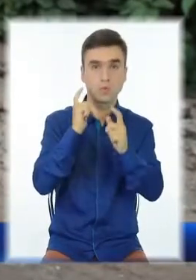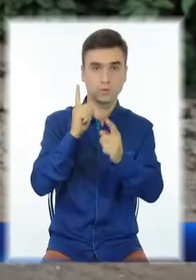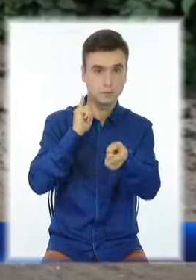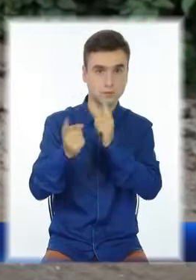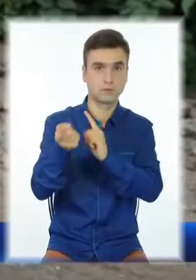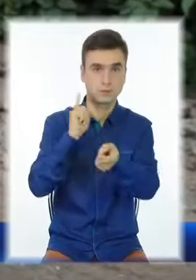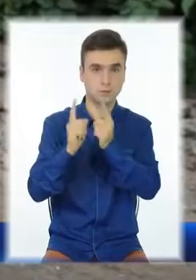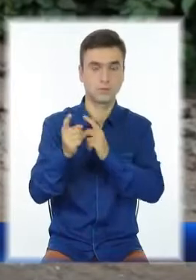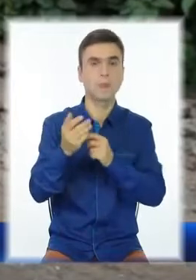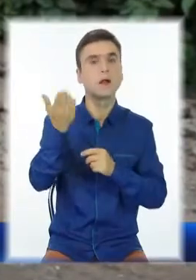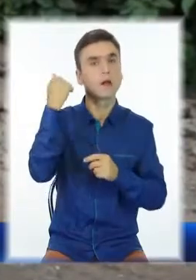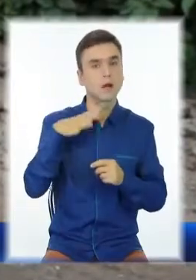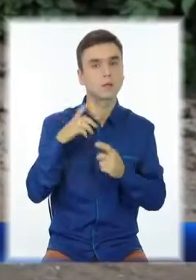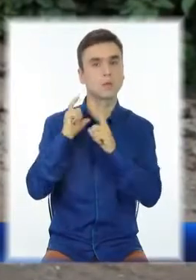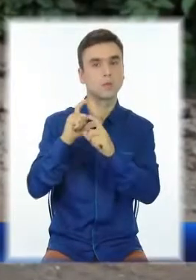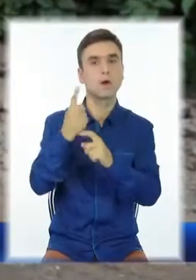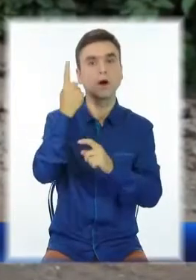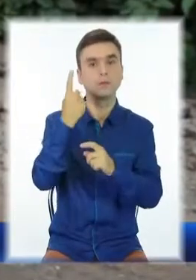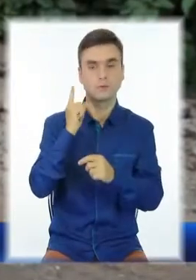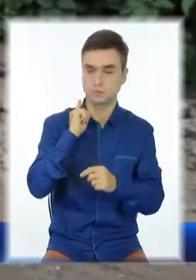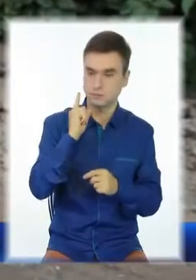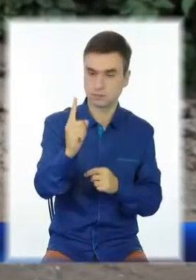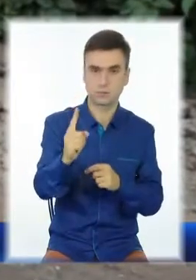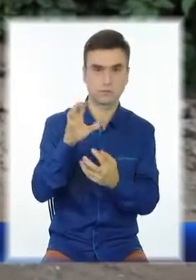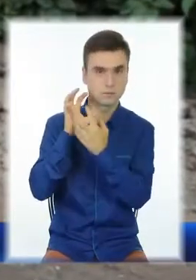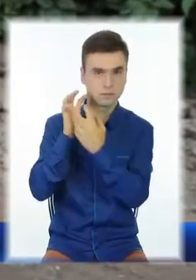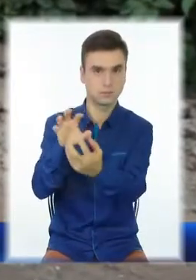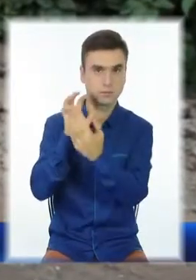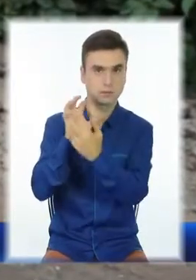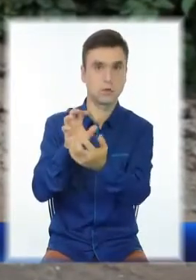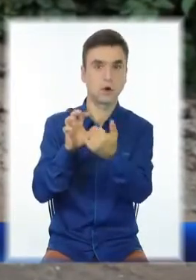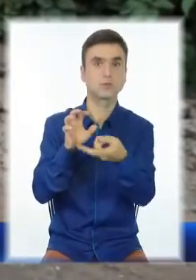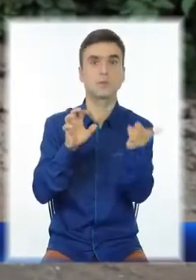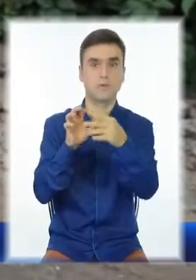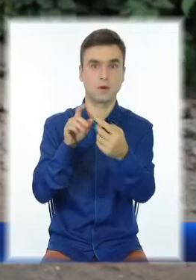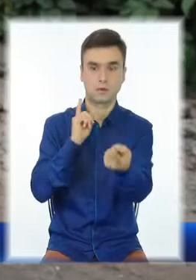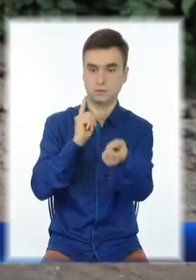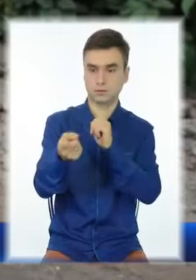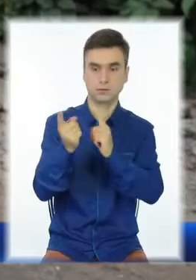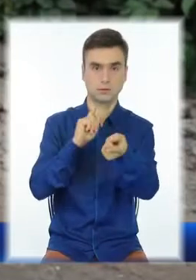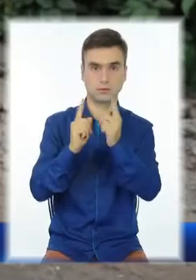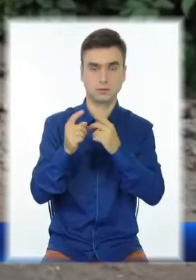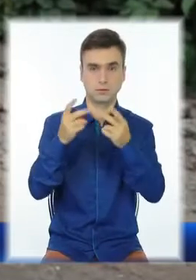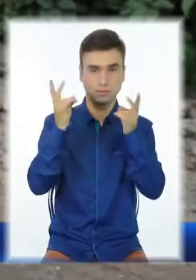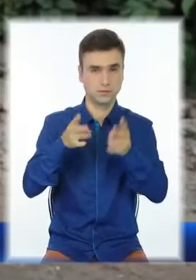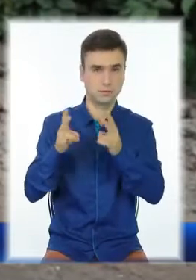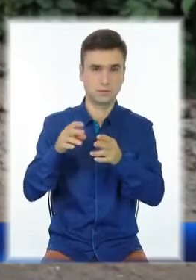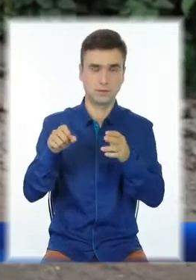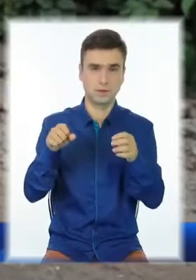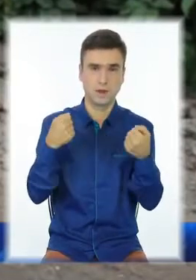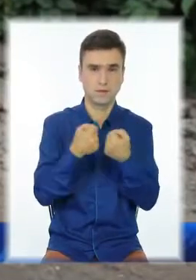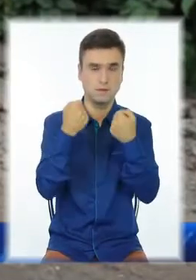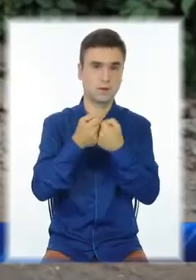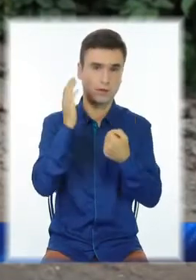завжди тут йшли, це ми вже звикли. Але те, що вони будуть йти відсюди, це просто призведе до великому кількості дорожньо-транспортних происшествий,